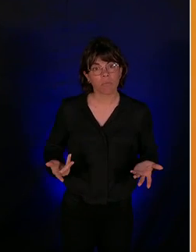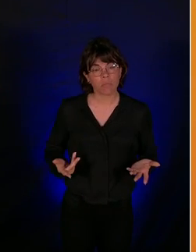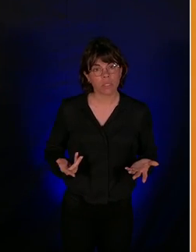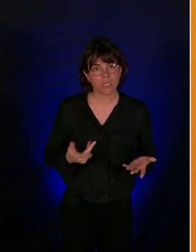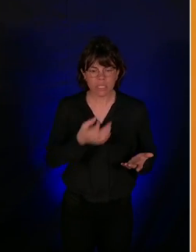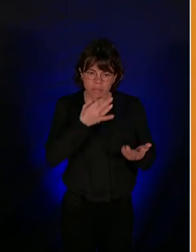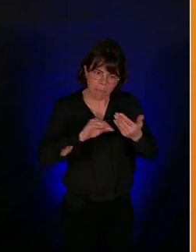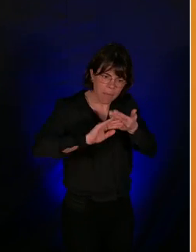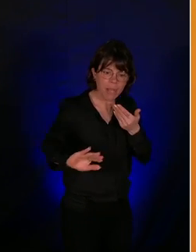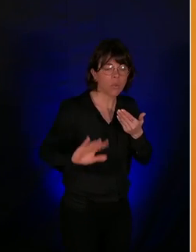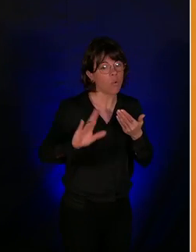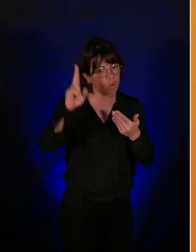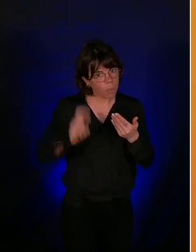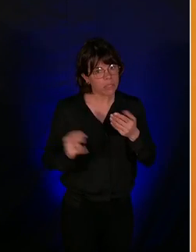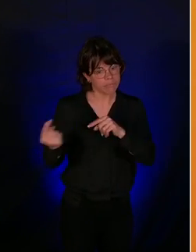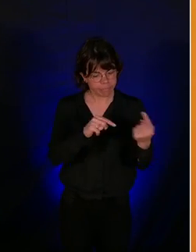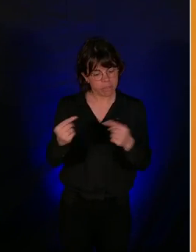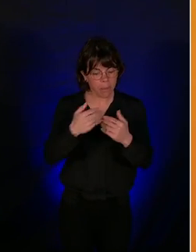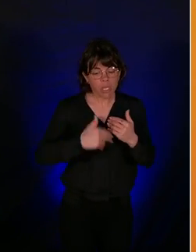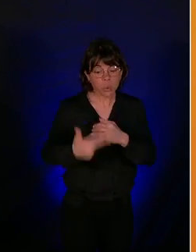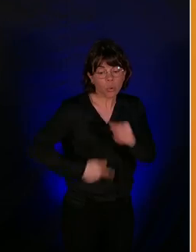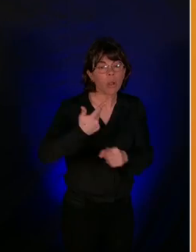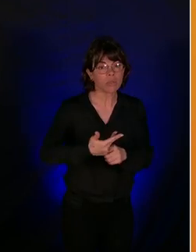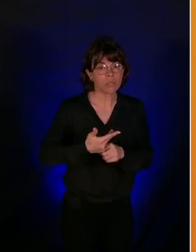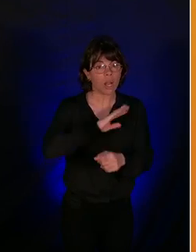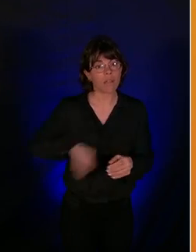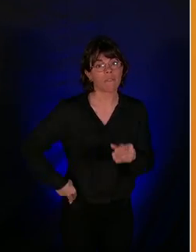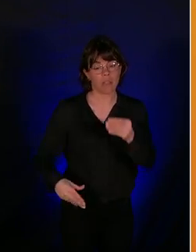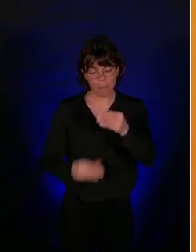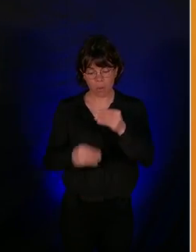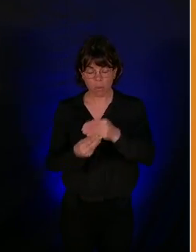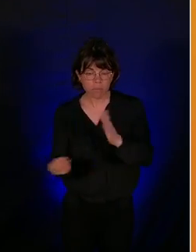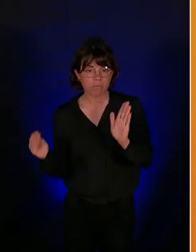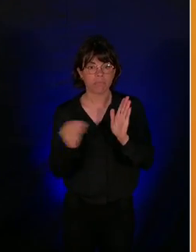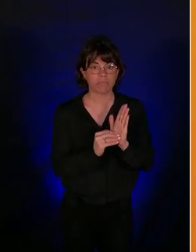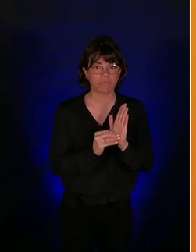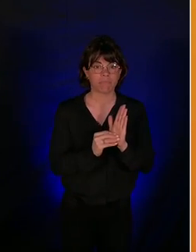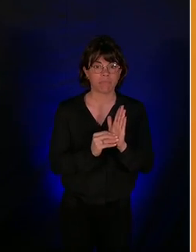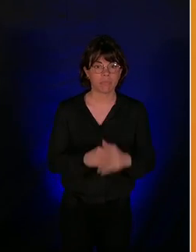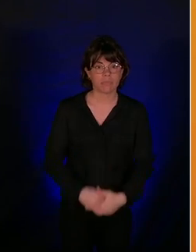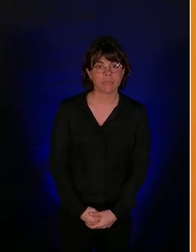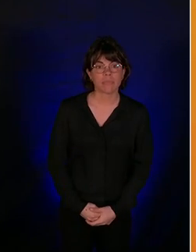là-dessus ça veut dire ça ouvre le débat pas dans 3 ans c'est ce que je mets dans dans la fin de mon amendement c'est tout